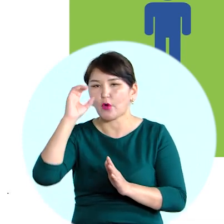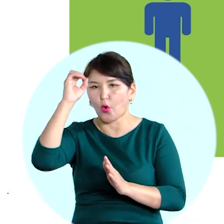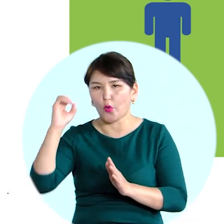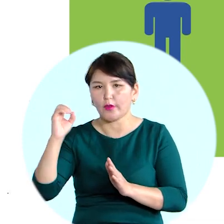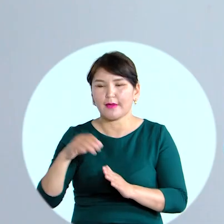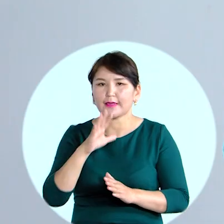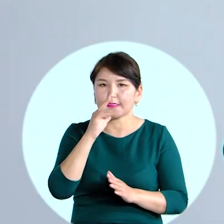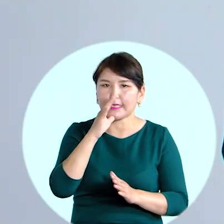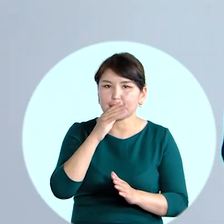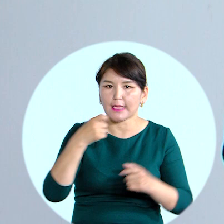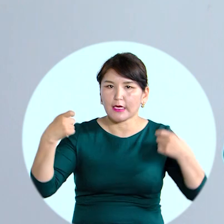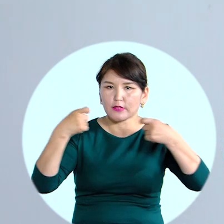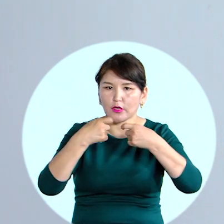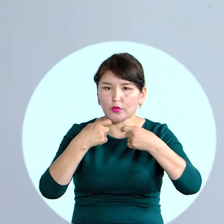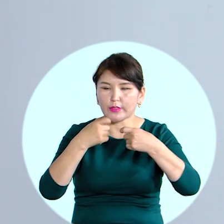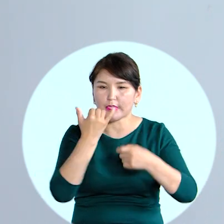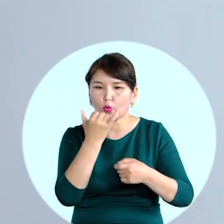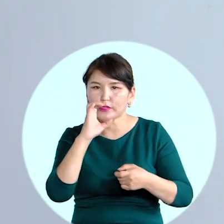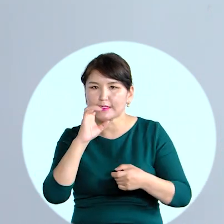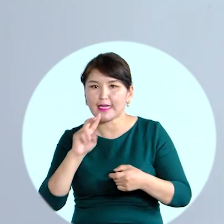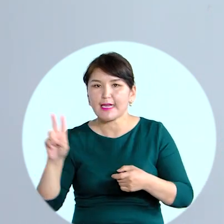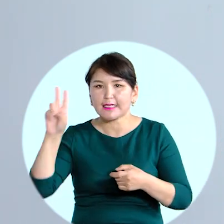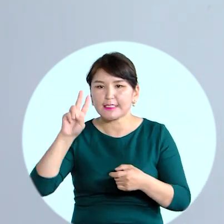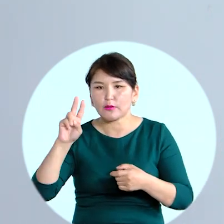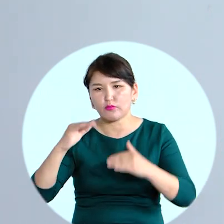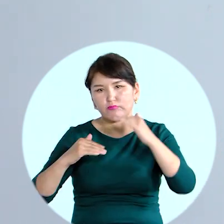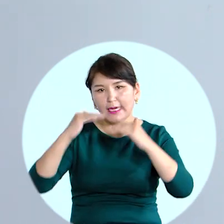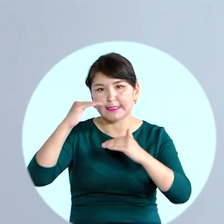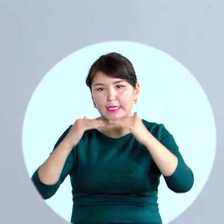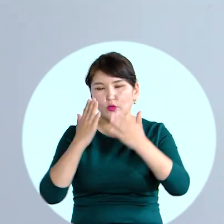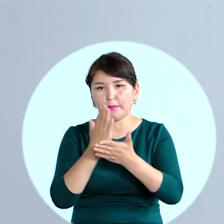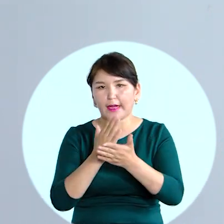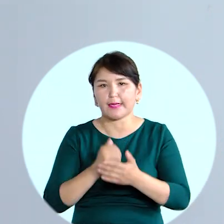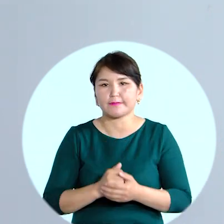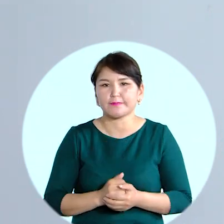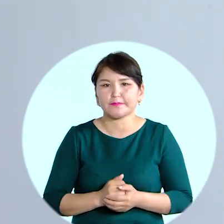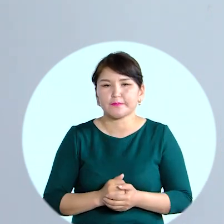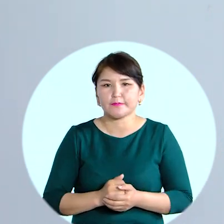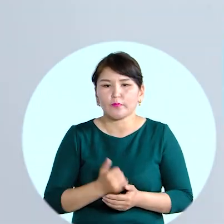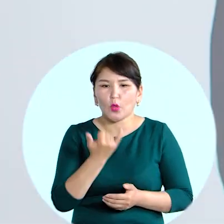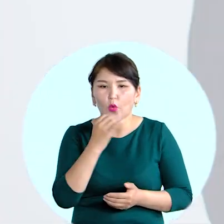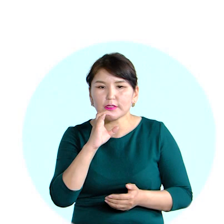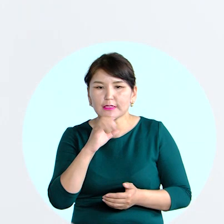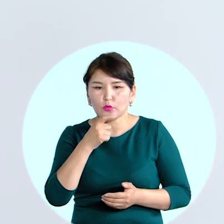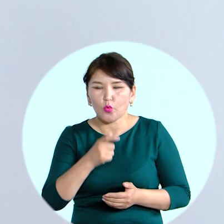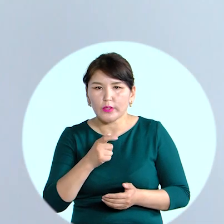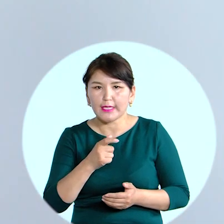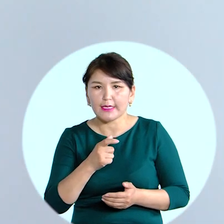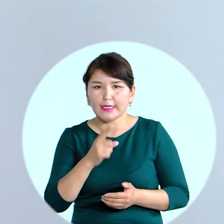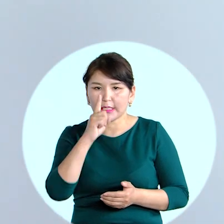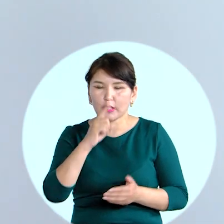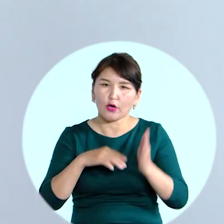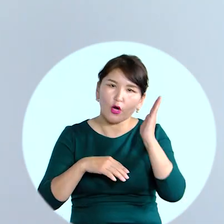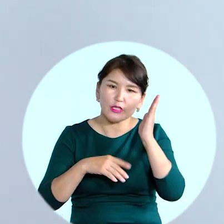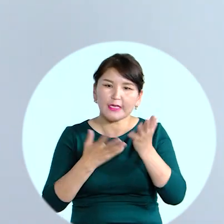Насны байдлаар үзэхэд хүмүүсийн бие тусны эзлэх хувь харилцаа адилгүй байна. Тэгэхээр бид хоногт хэдэн литр ус уух хэрэгтэй вэ багшаа? Байгаль орчны